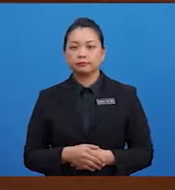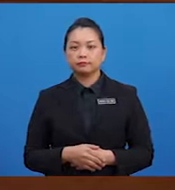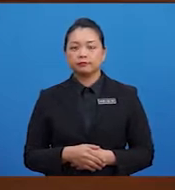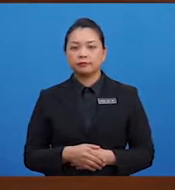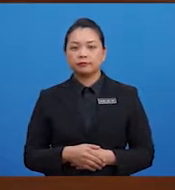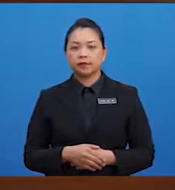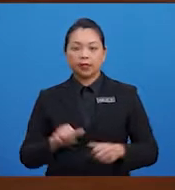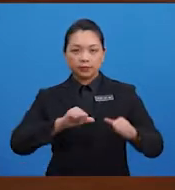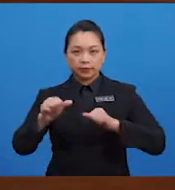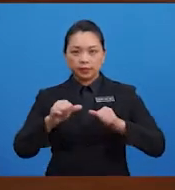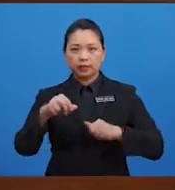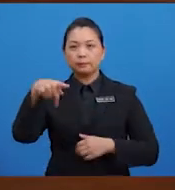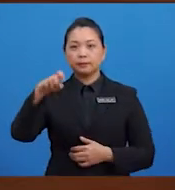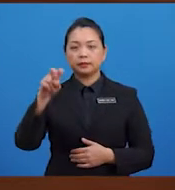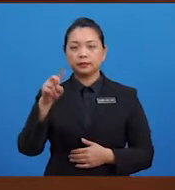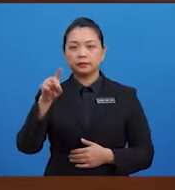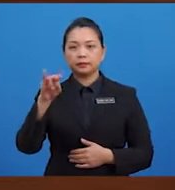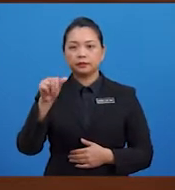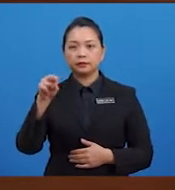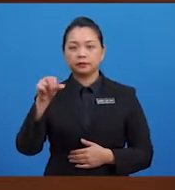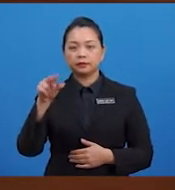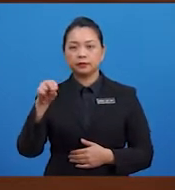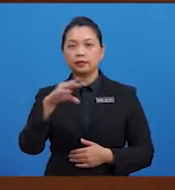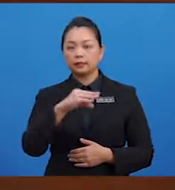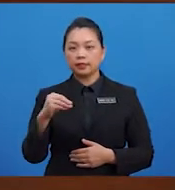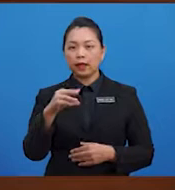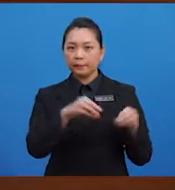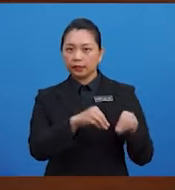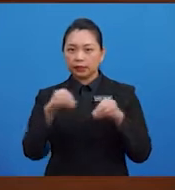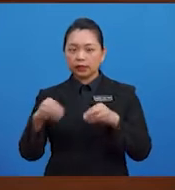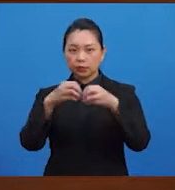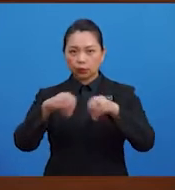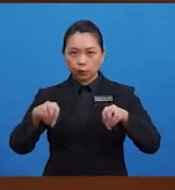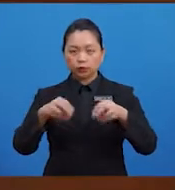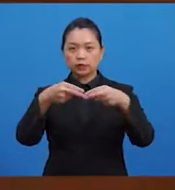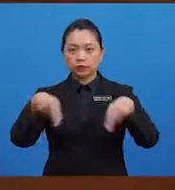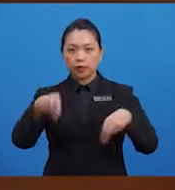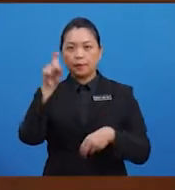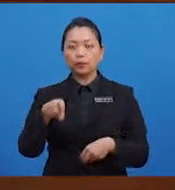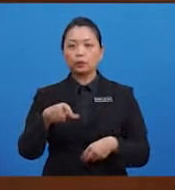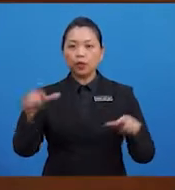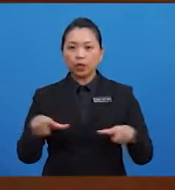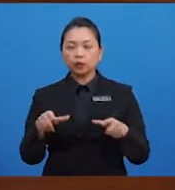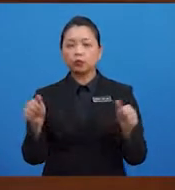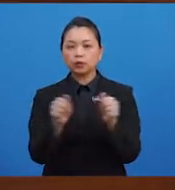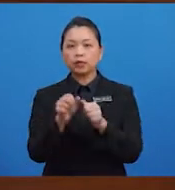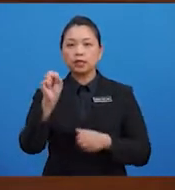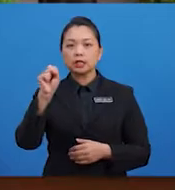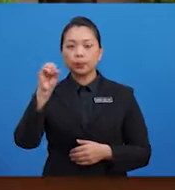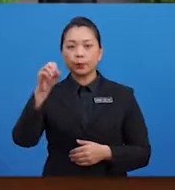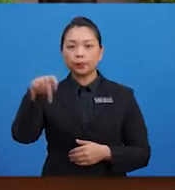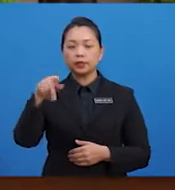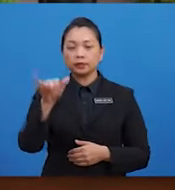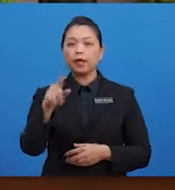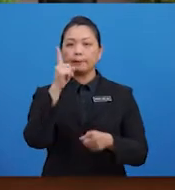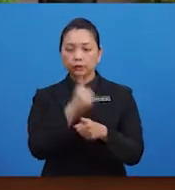Kesimpulannya, aktiviti pendianan dan pemindahan telur tetasan perlu dilakukan dengan SOP yang betul